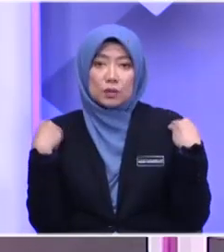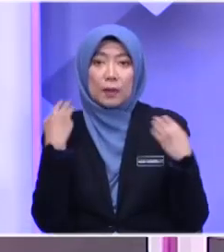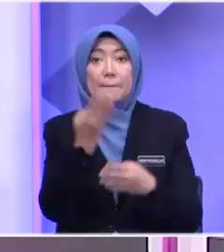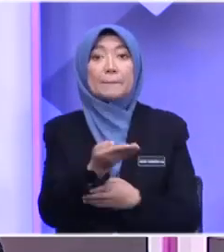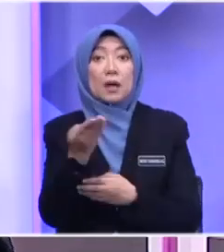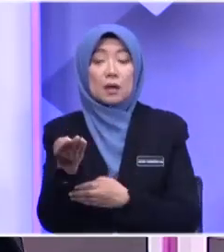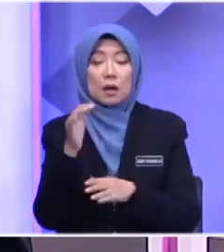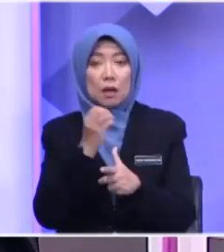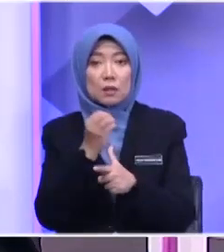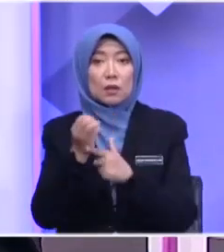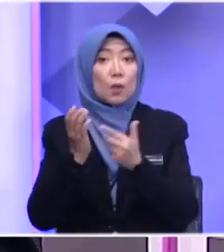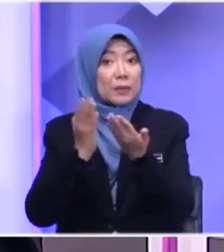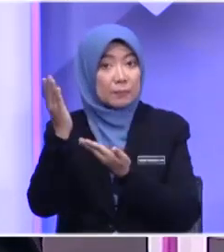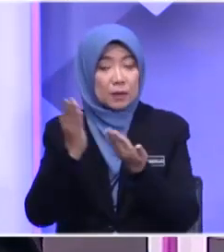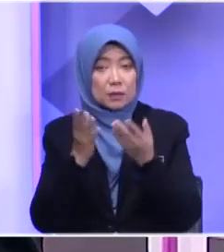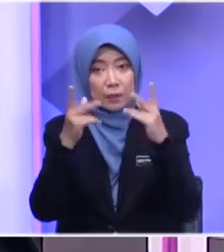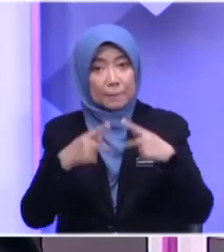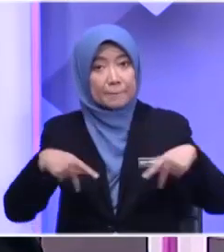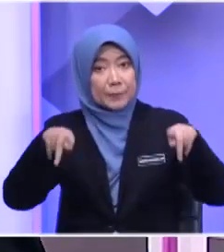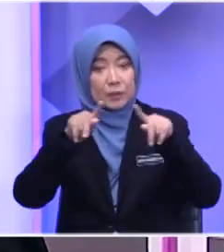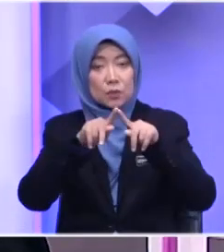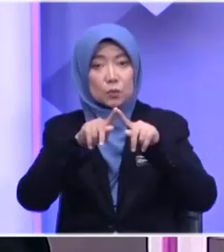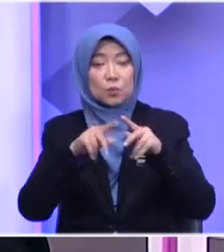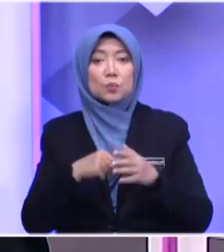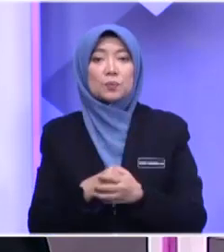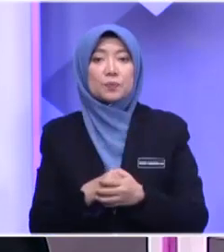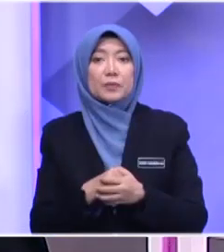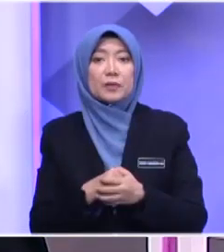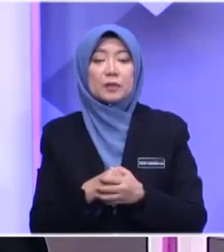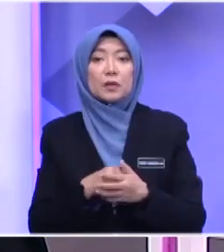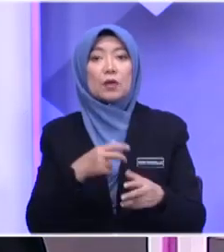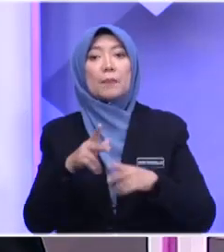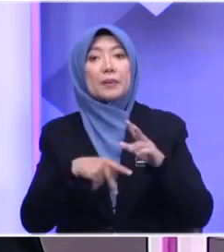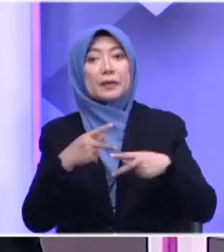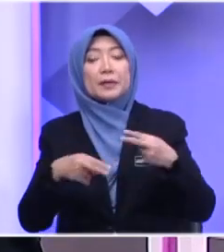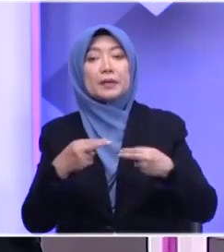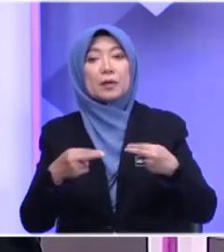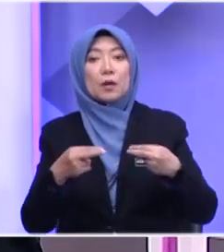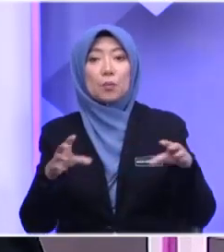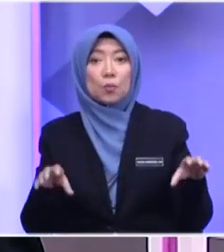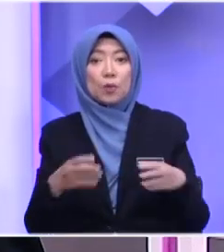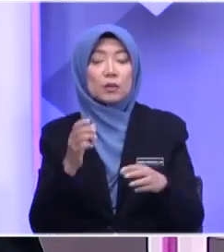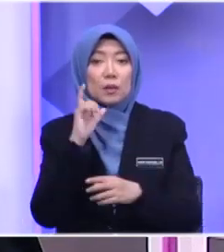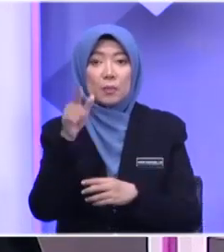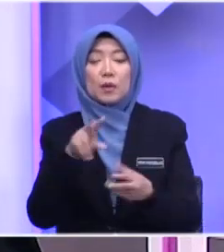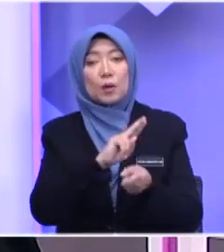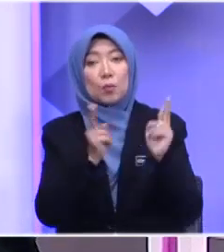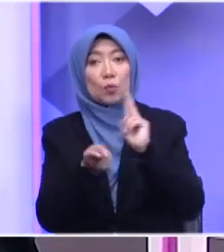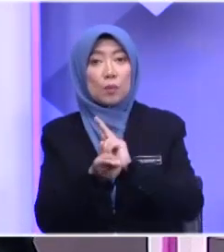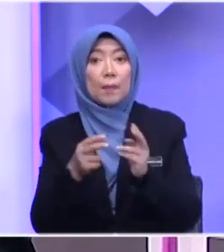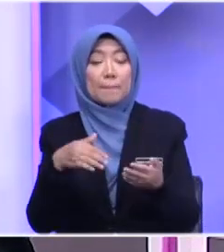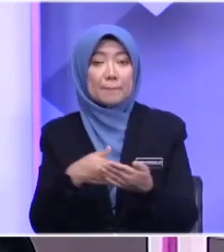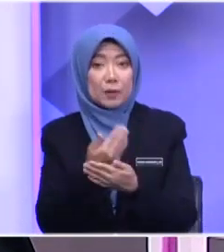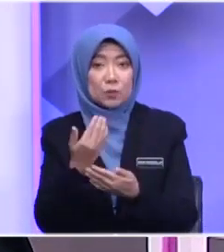tadi lah udah penyangga Pulau menyelidiki jual-beli tampil lakukan inovasi jadi kita nampaklah mane bajunya pesawat dan